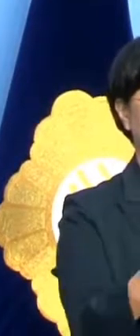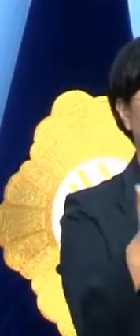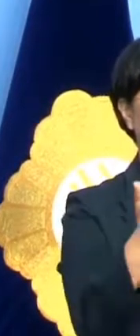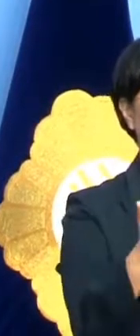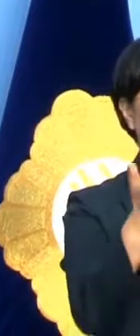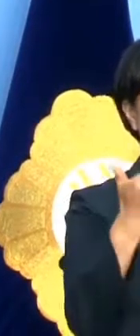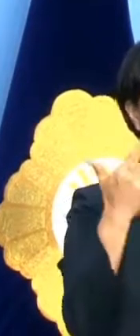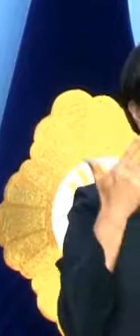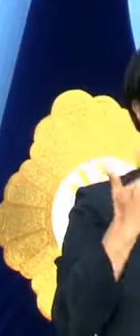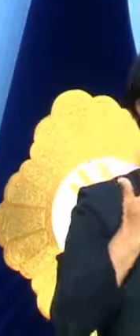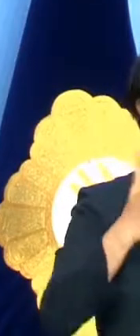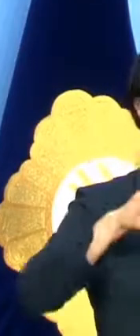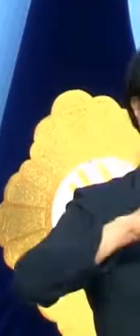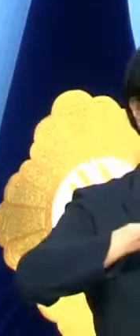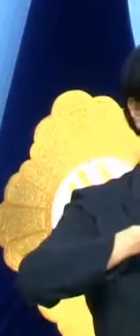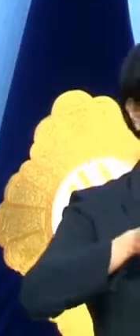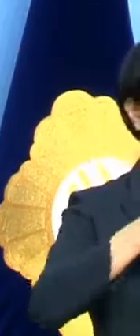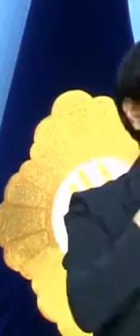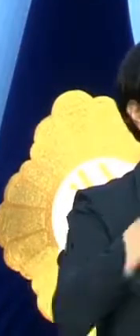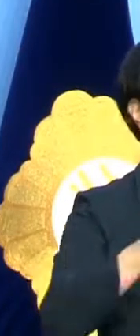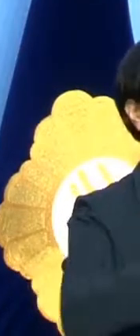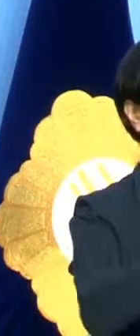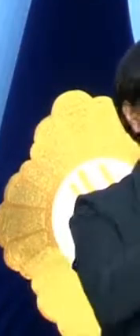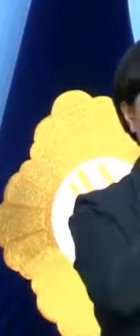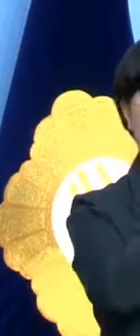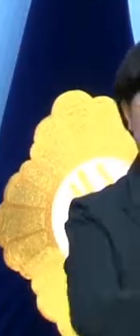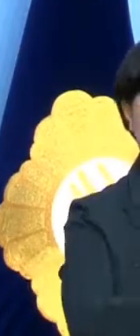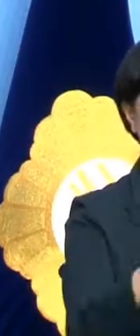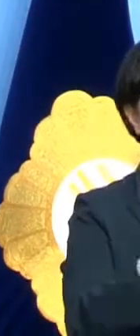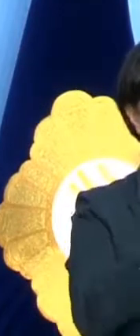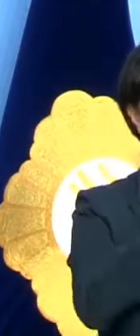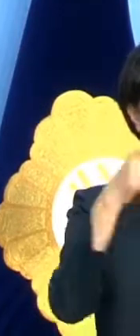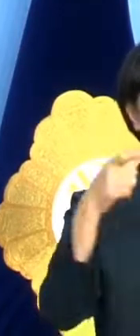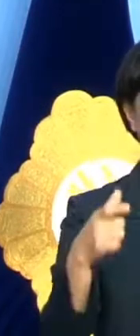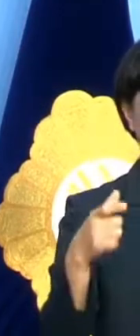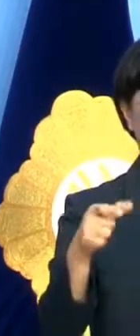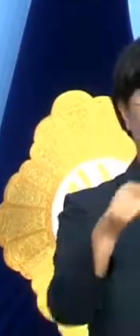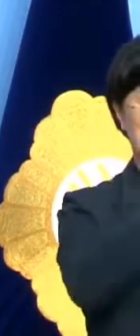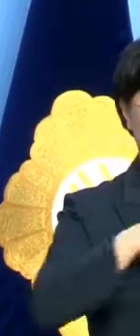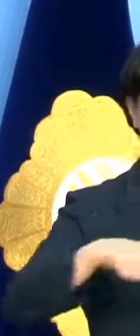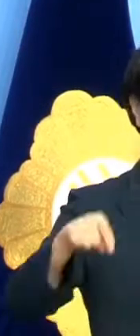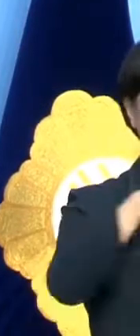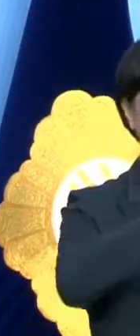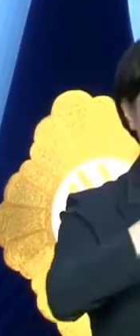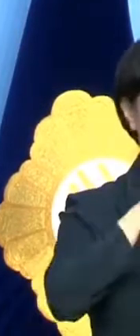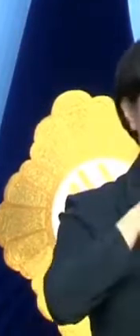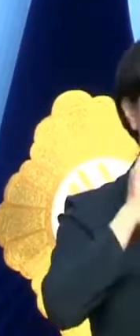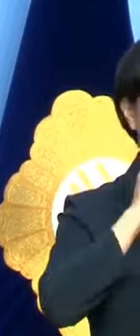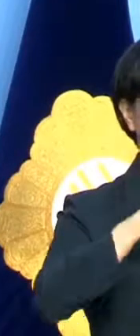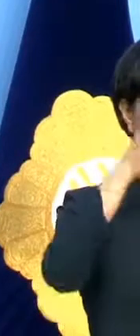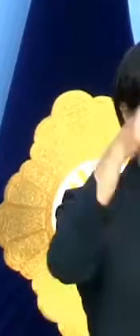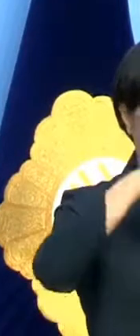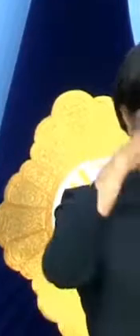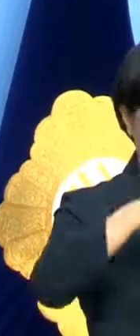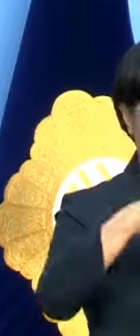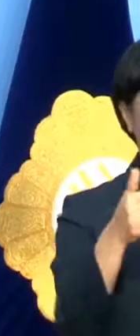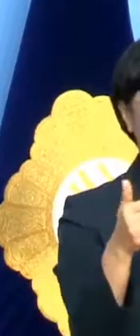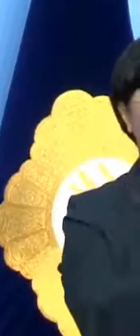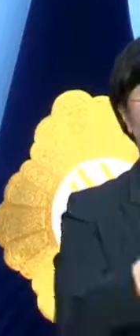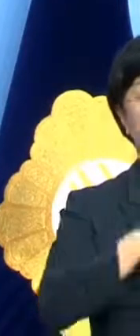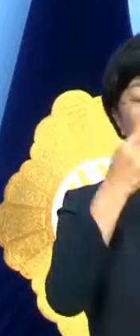부상과 켬 남 그리고 수도권 등 중부지방에 예 기록적인 폭우 피해가 발생한 데 이어서